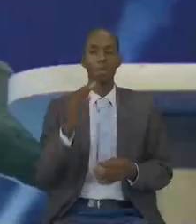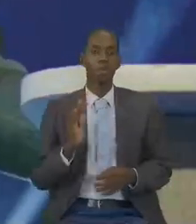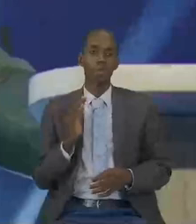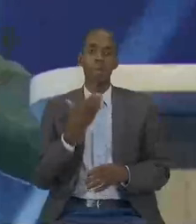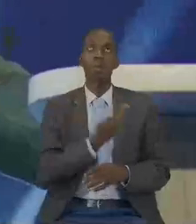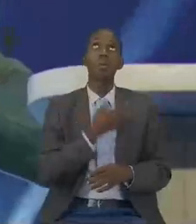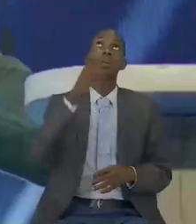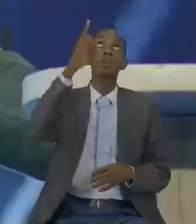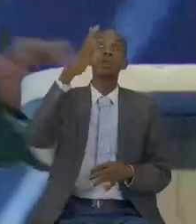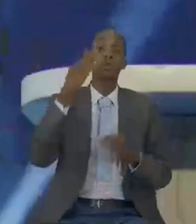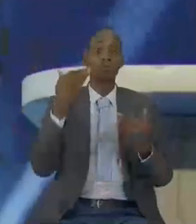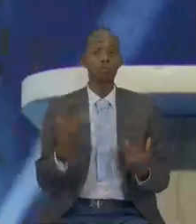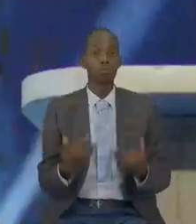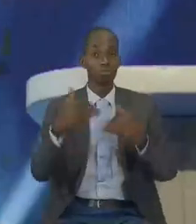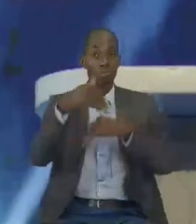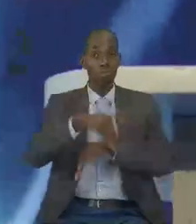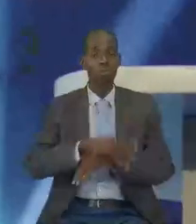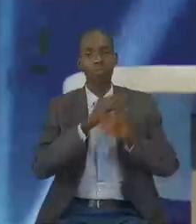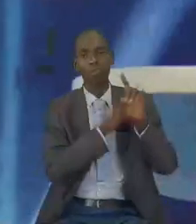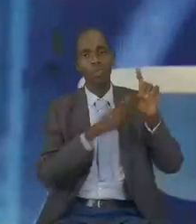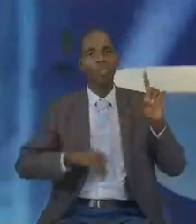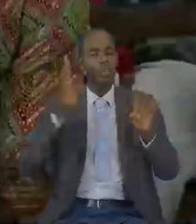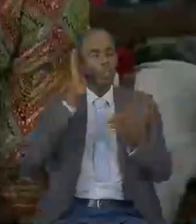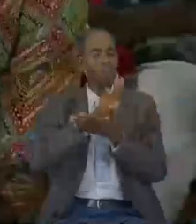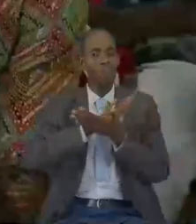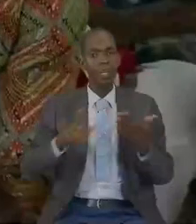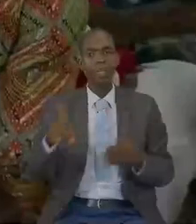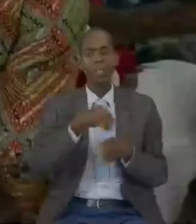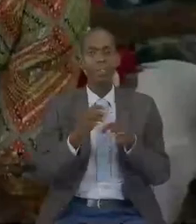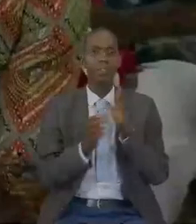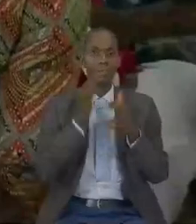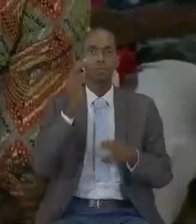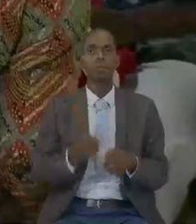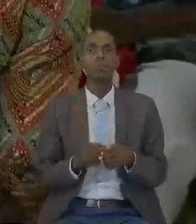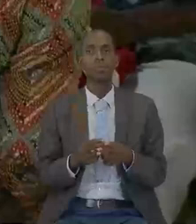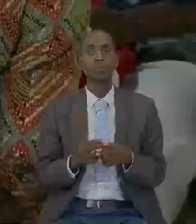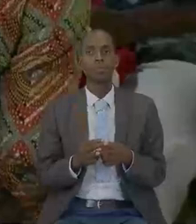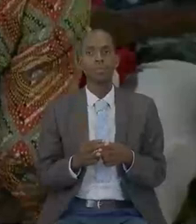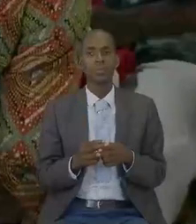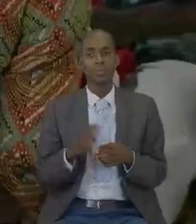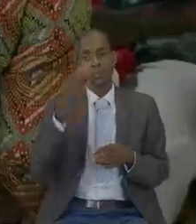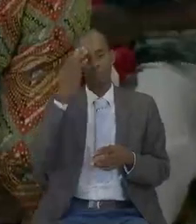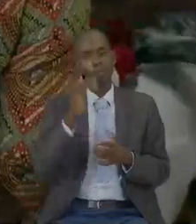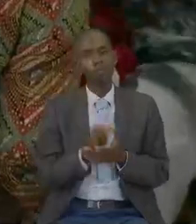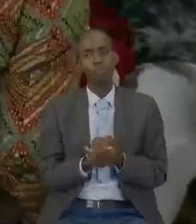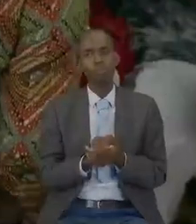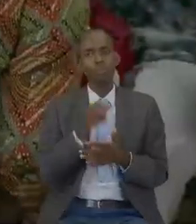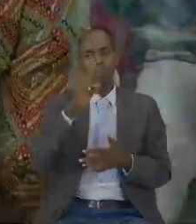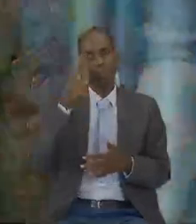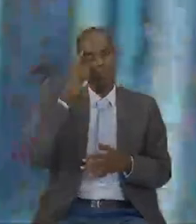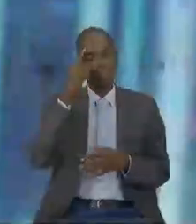l'Esprit de notre Dieu. Ce soir, le Seigneur va te purifier. Vous